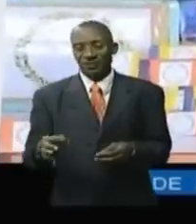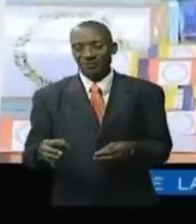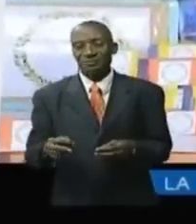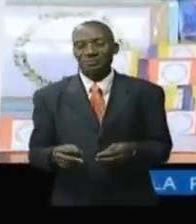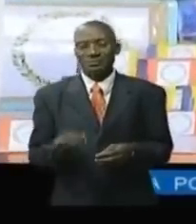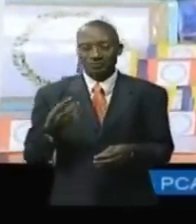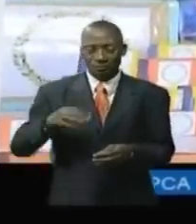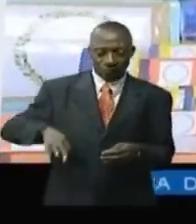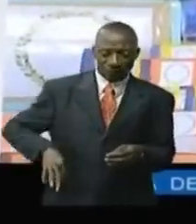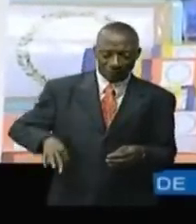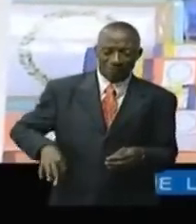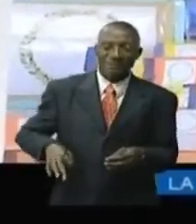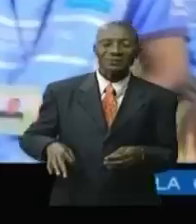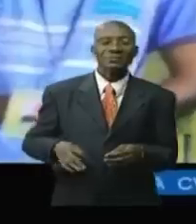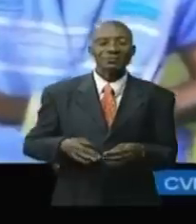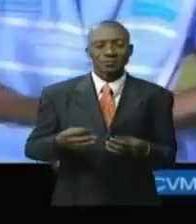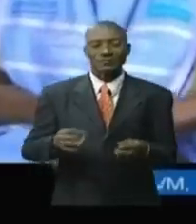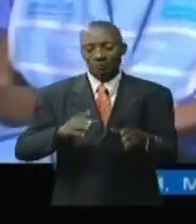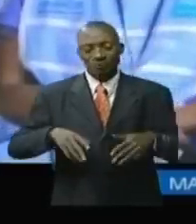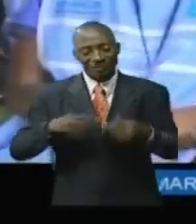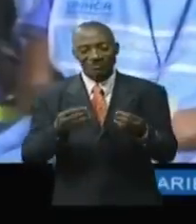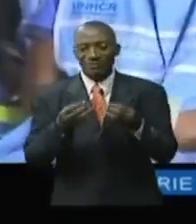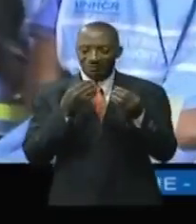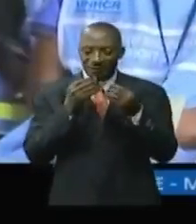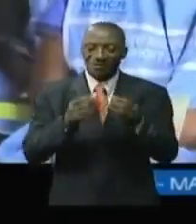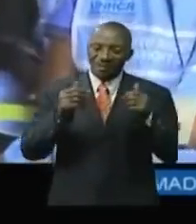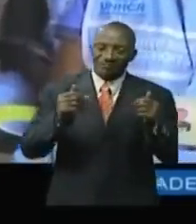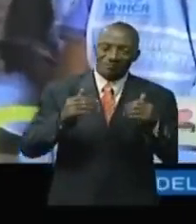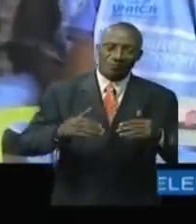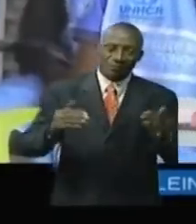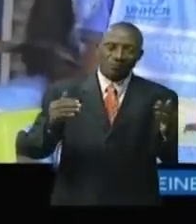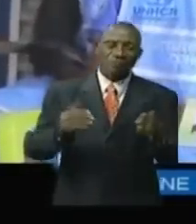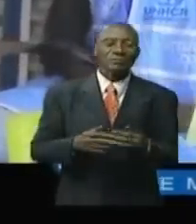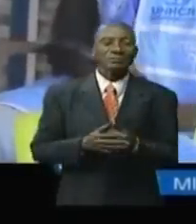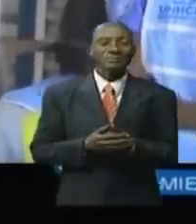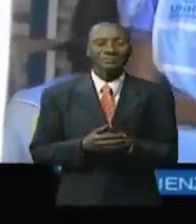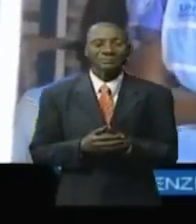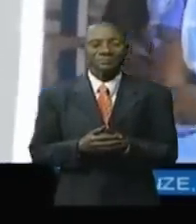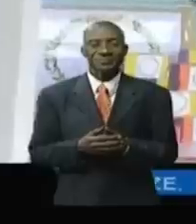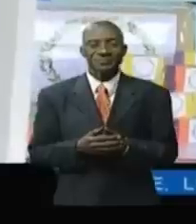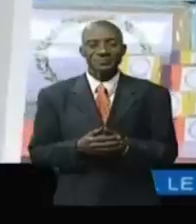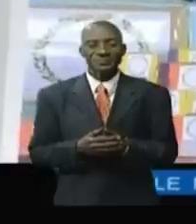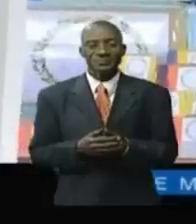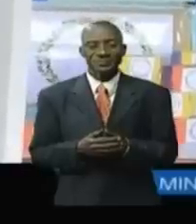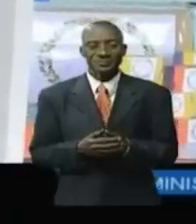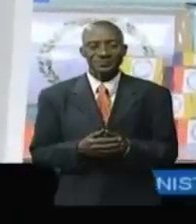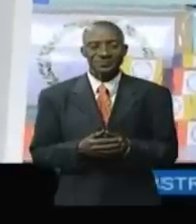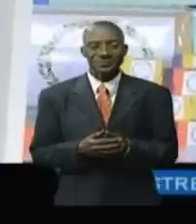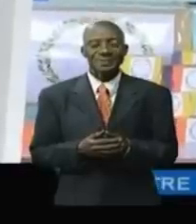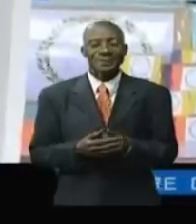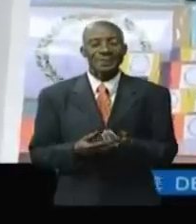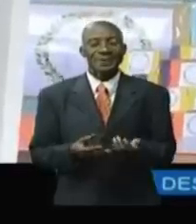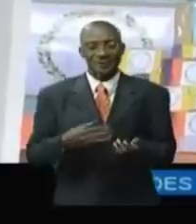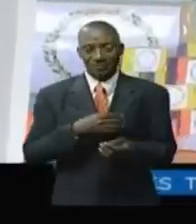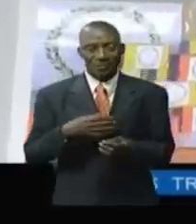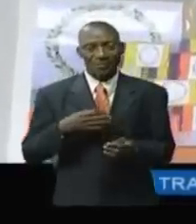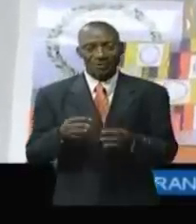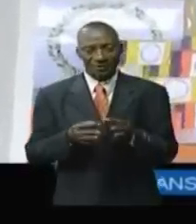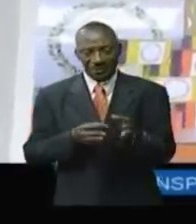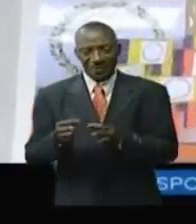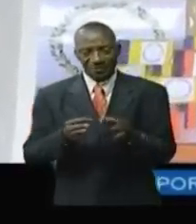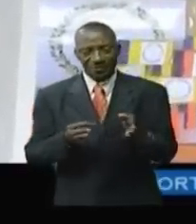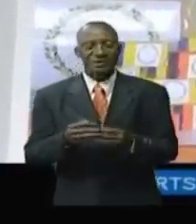100 grammes à 500 francs. Nous avons dénommé notre savon Amani, qui signifie la